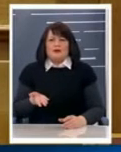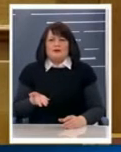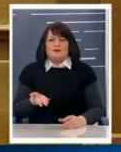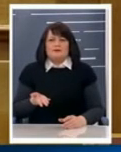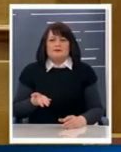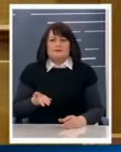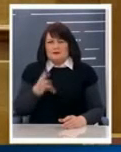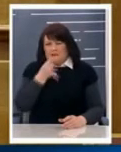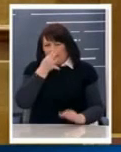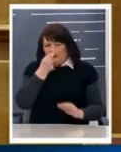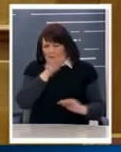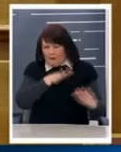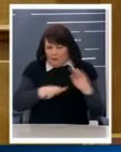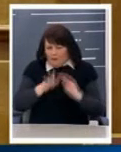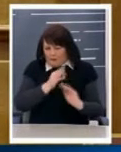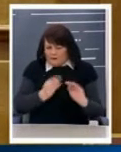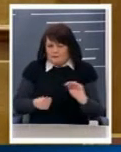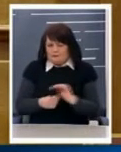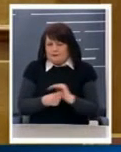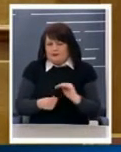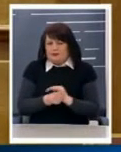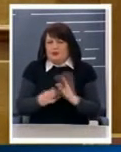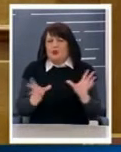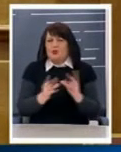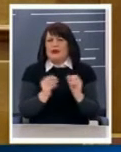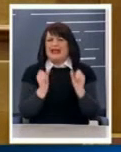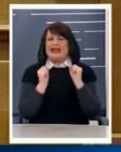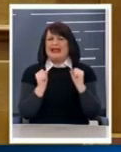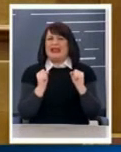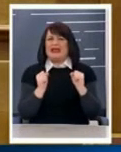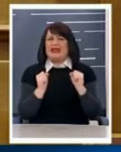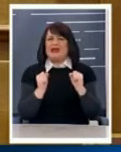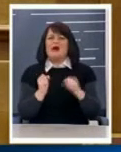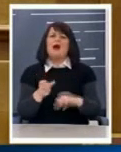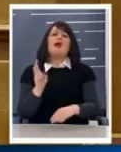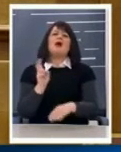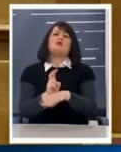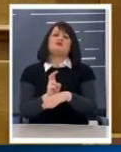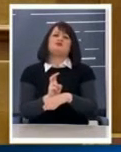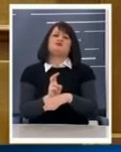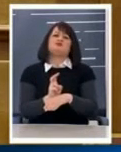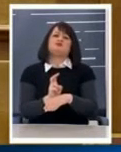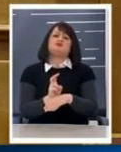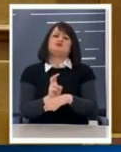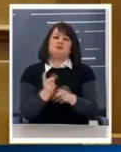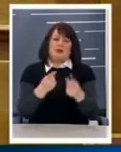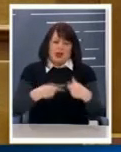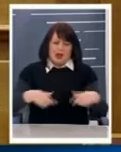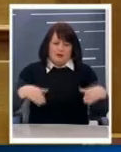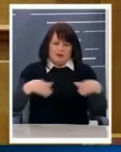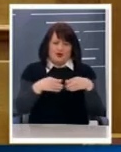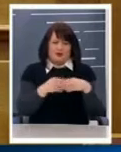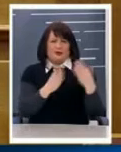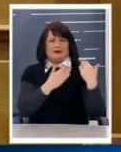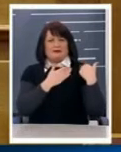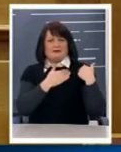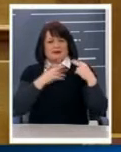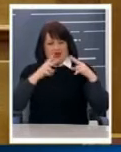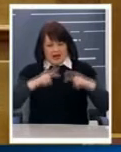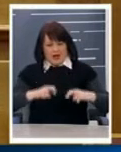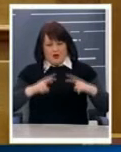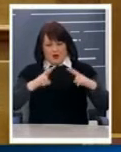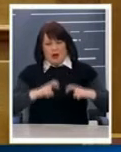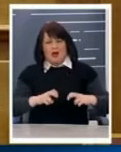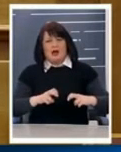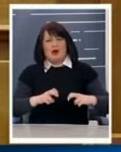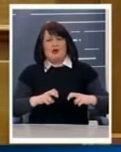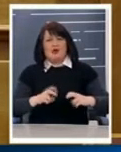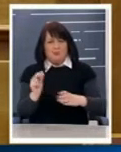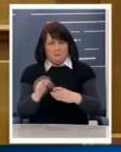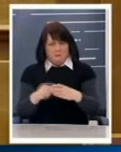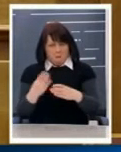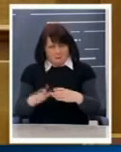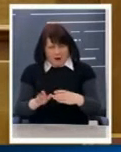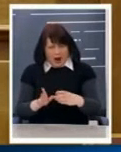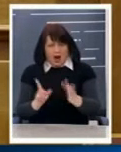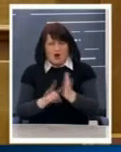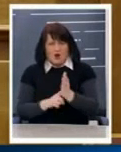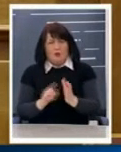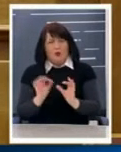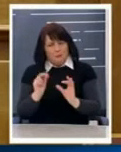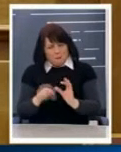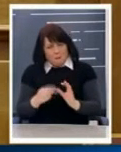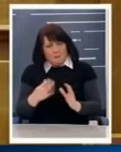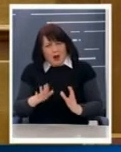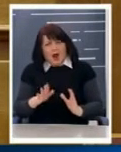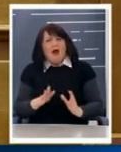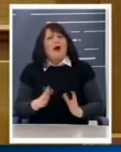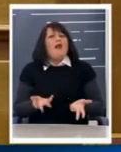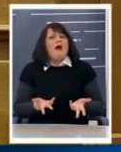πατάσετε η διαφθορά εντός της υγείας. Δεν έχουν όμως ενεργοποιηθεί οι επιτροπές ελέγχου. Άρα είτε τους έχουμε ψηφίσει τους νόμους είτε όχι.